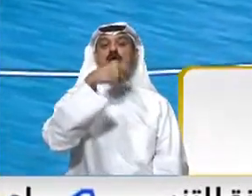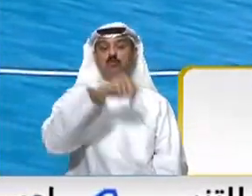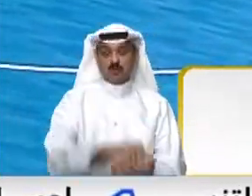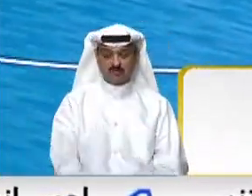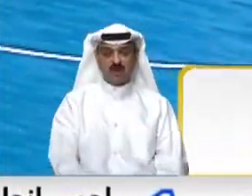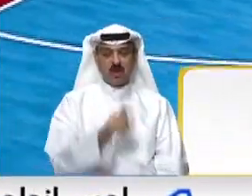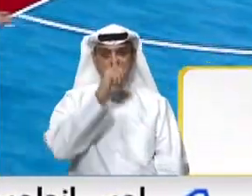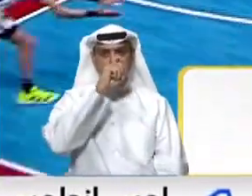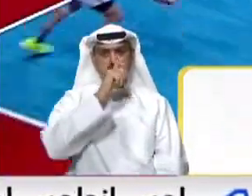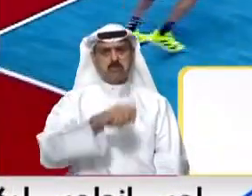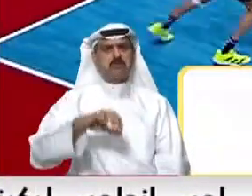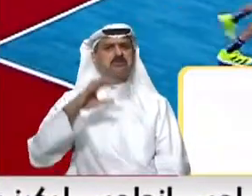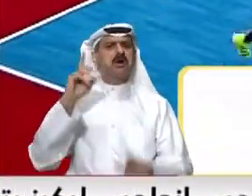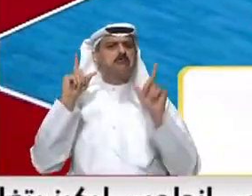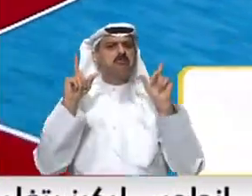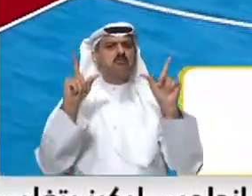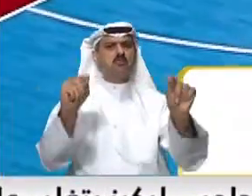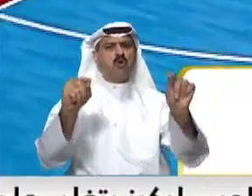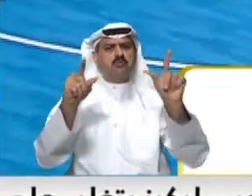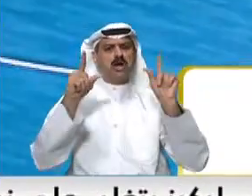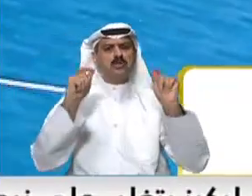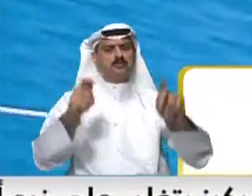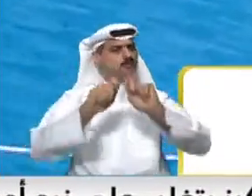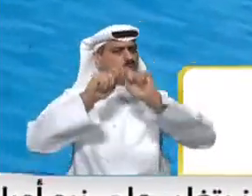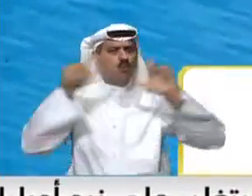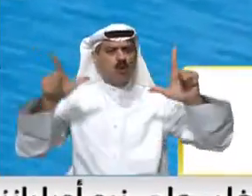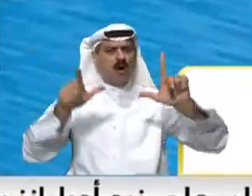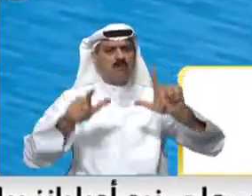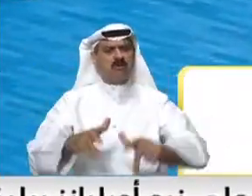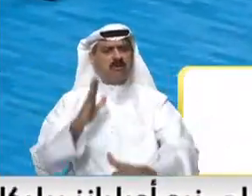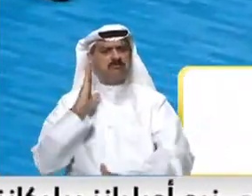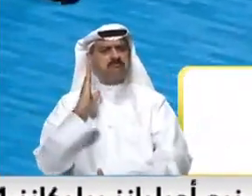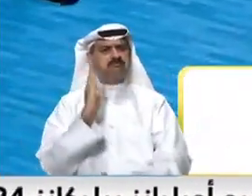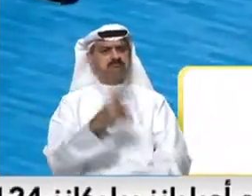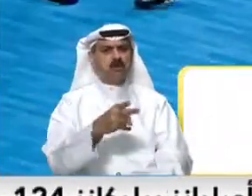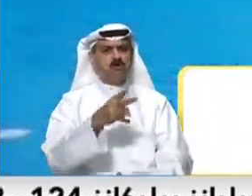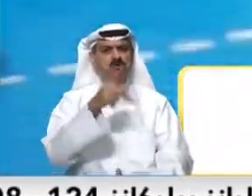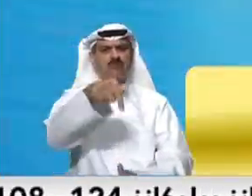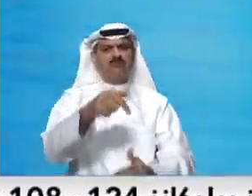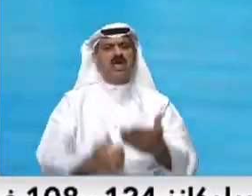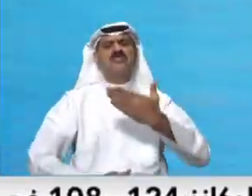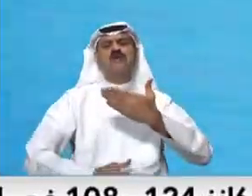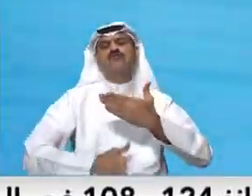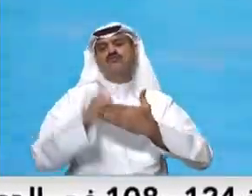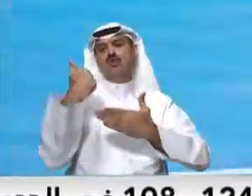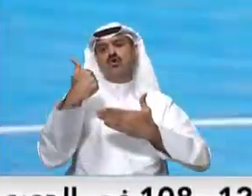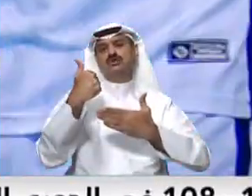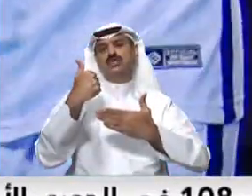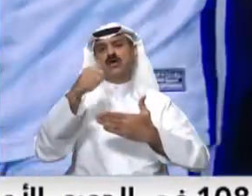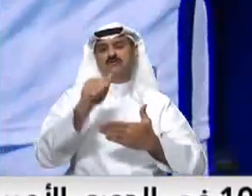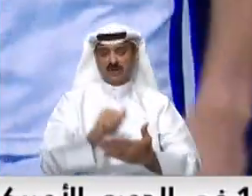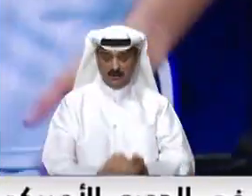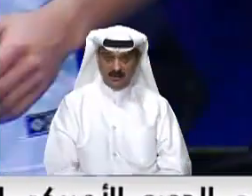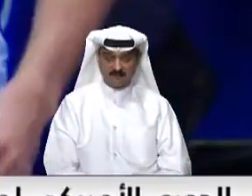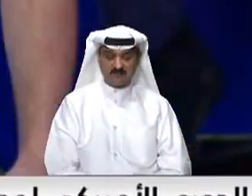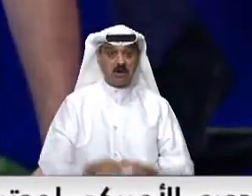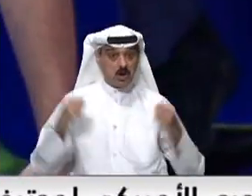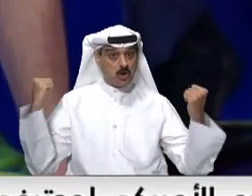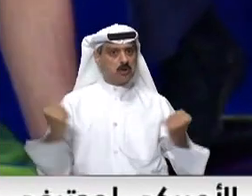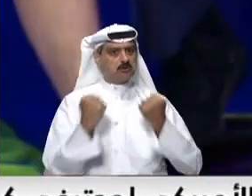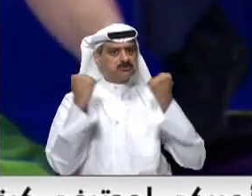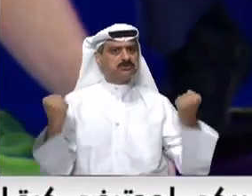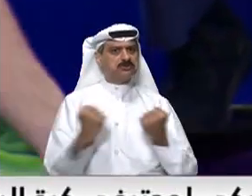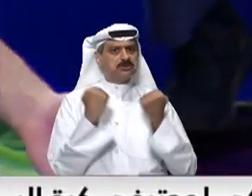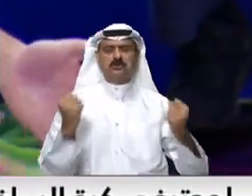برقان وباداء متزن واسلوب واضح فرض ايقاعه على مجريات المباراه وسط رؤيه تدريبيه